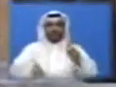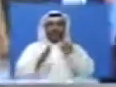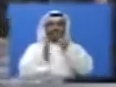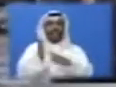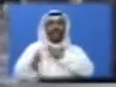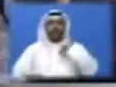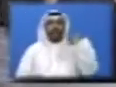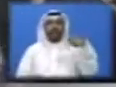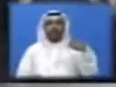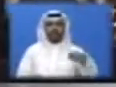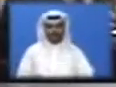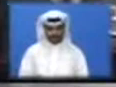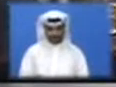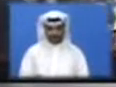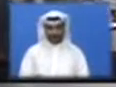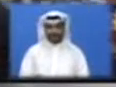بالقطاع الحكومي.